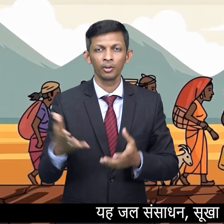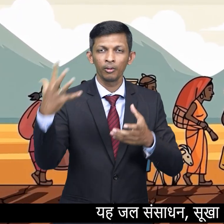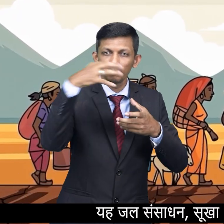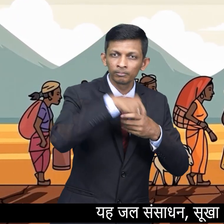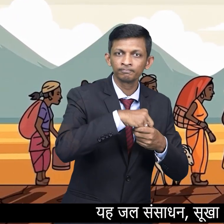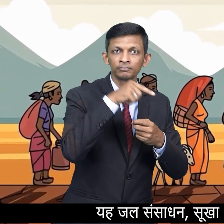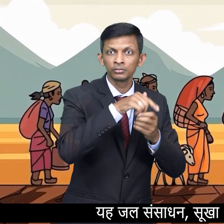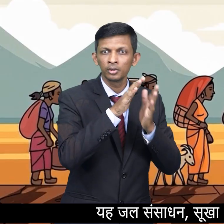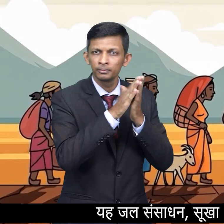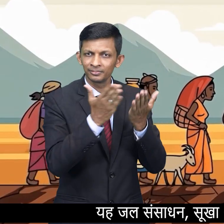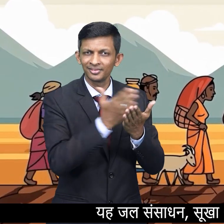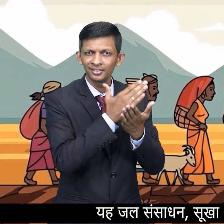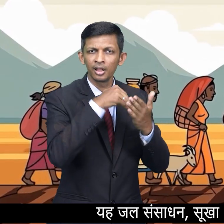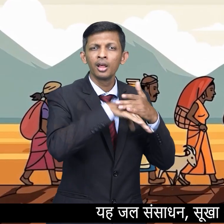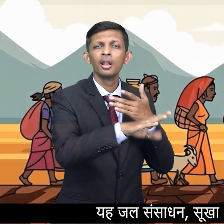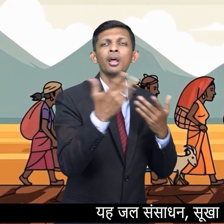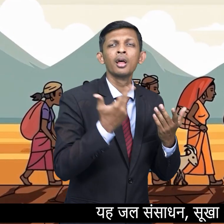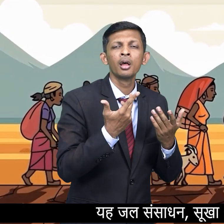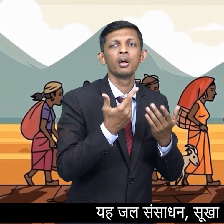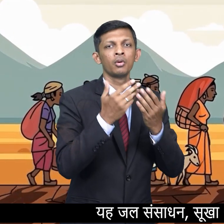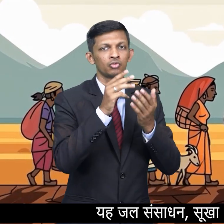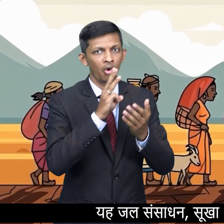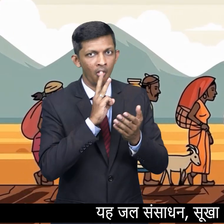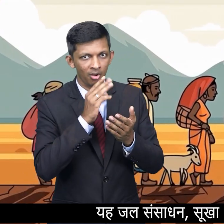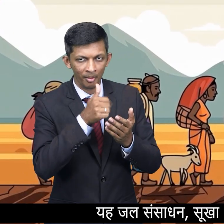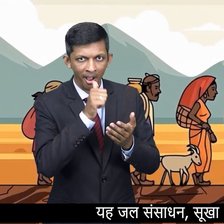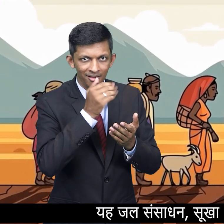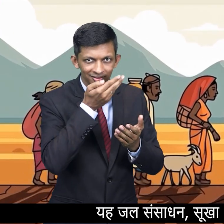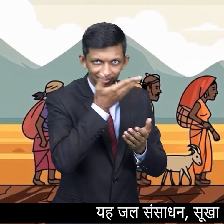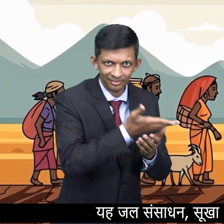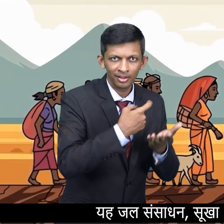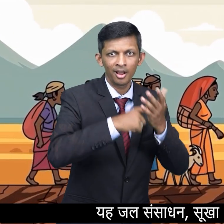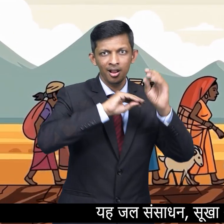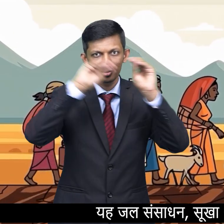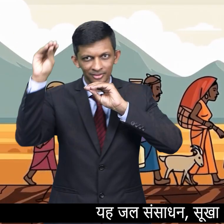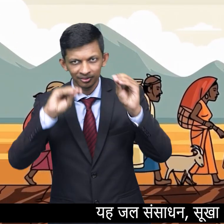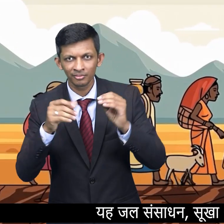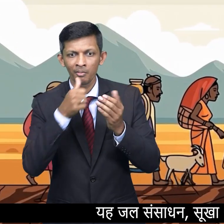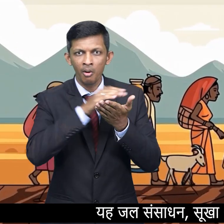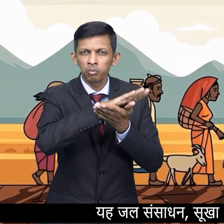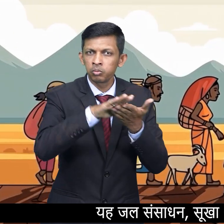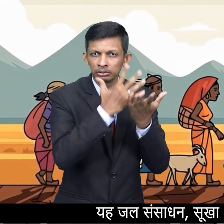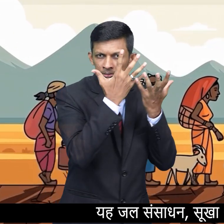यह जल संसाधन सूखा और बाढ़ पर हमारा पाठ समाप्त करता है।